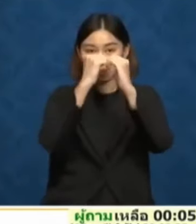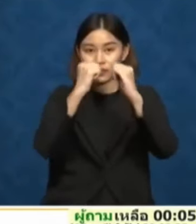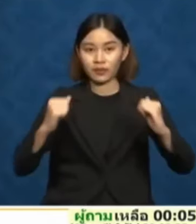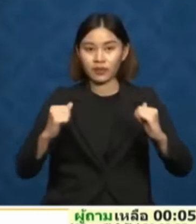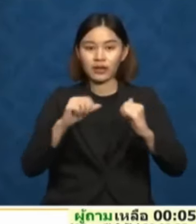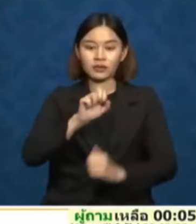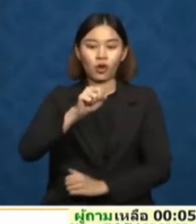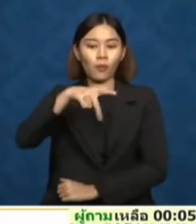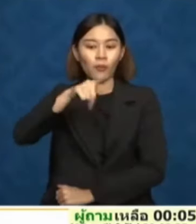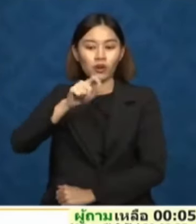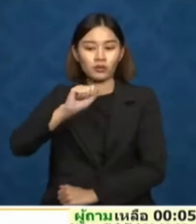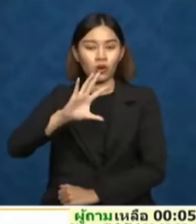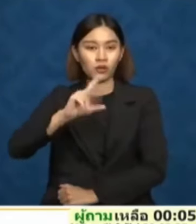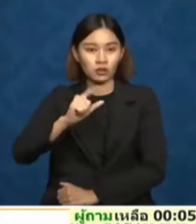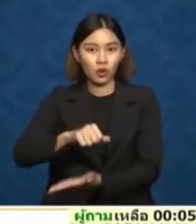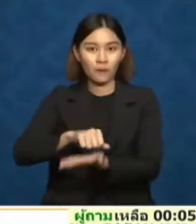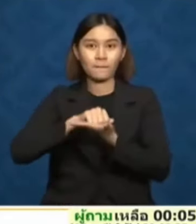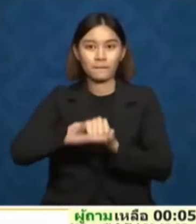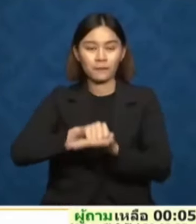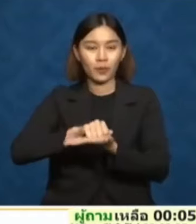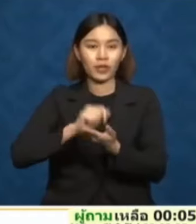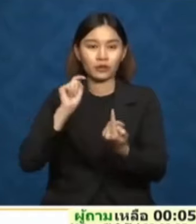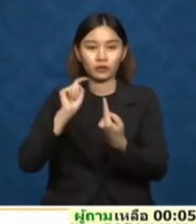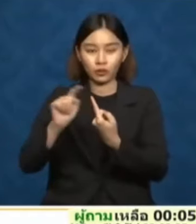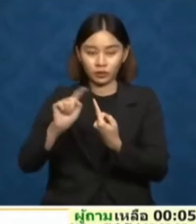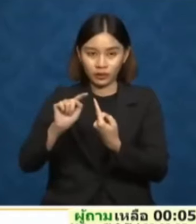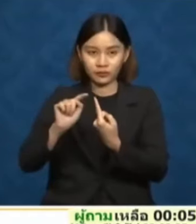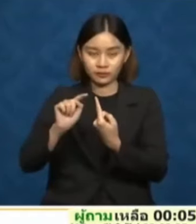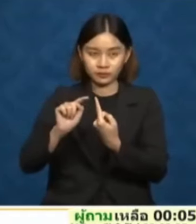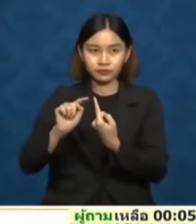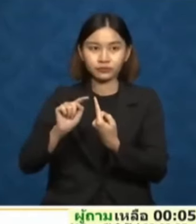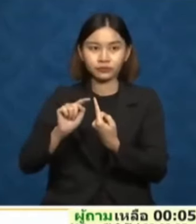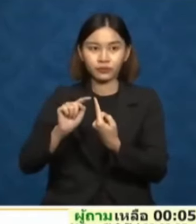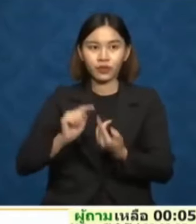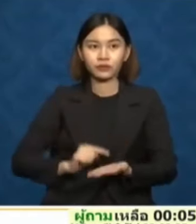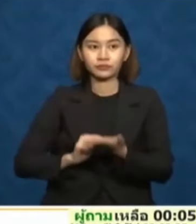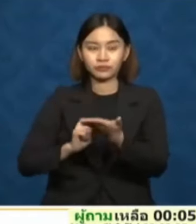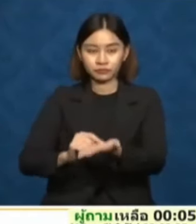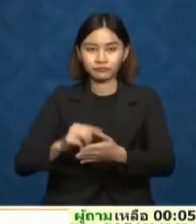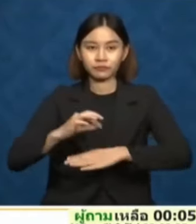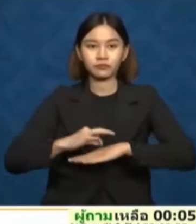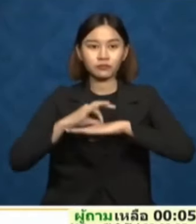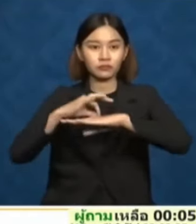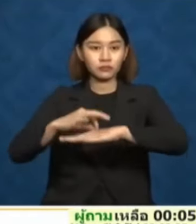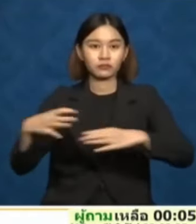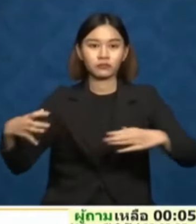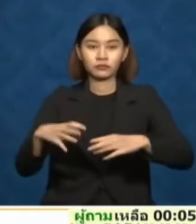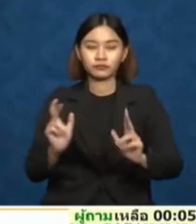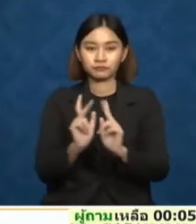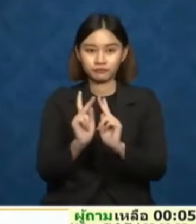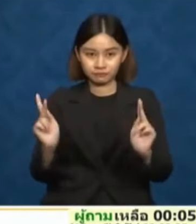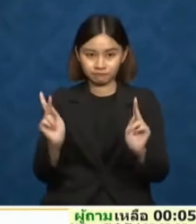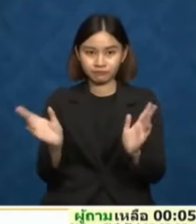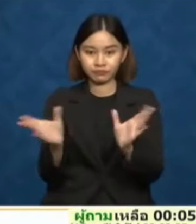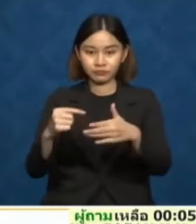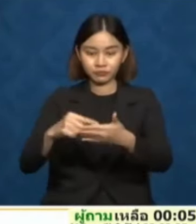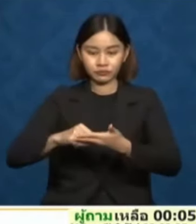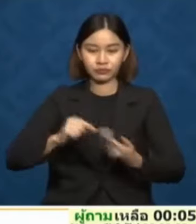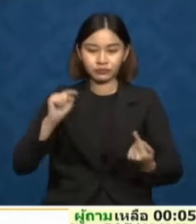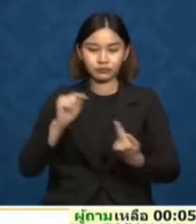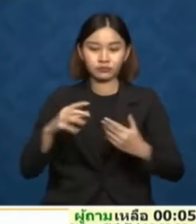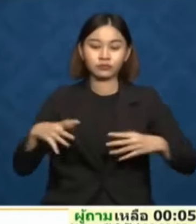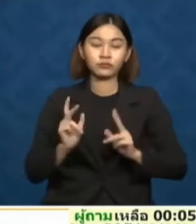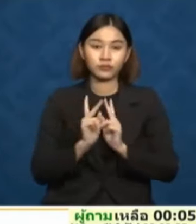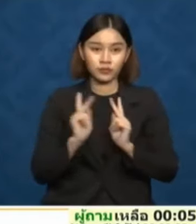สปชก็จะเป็นดำเนินการในการที่จะเสนอแต่งตั้งตัวคณะกรรมการเข้ามาสู่บอร์ด